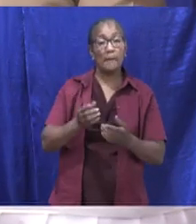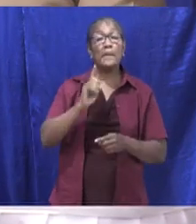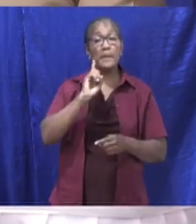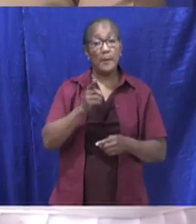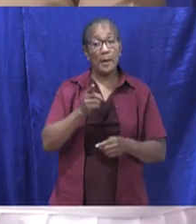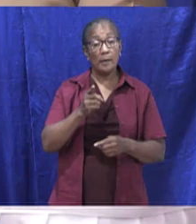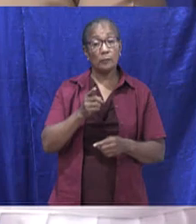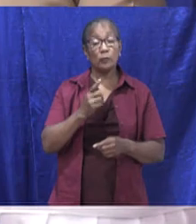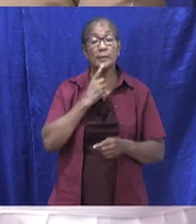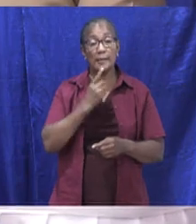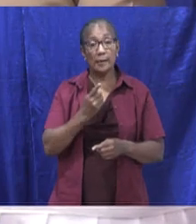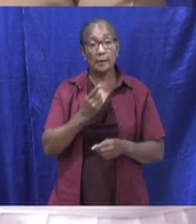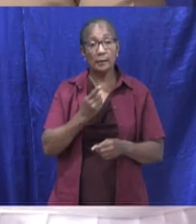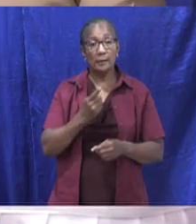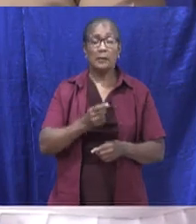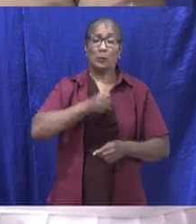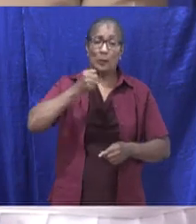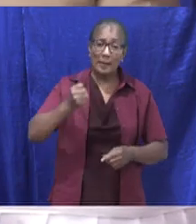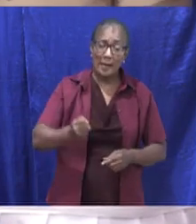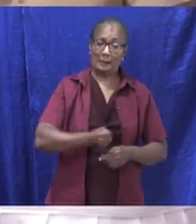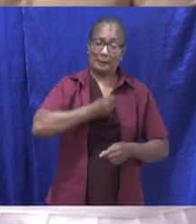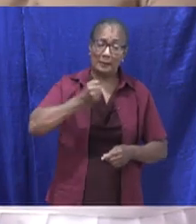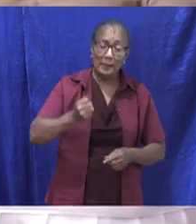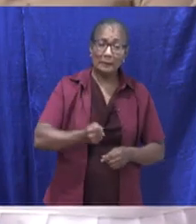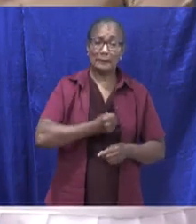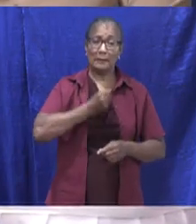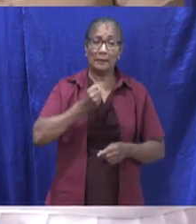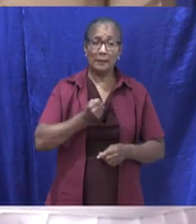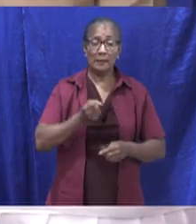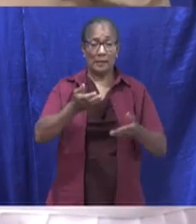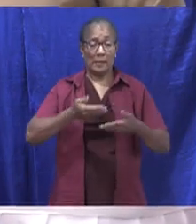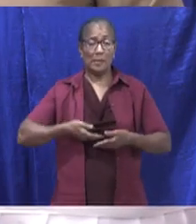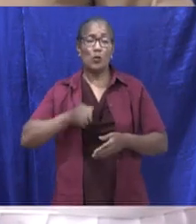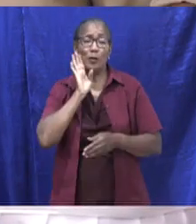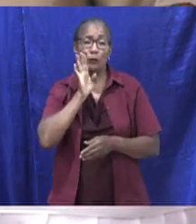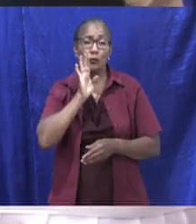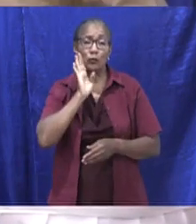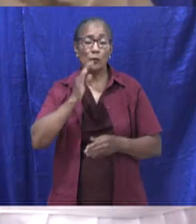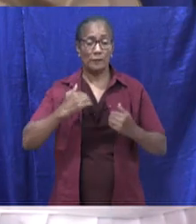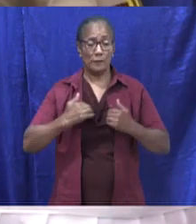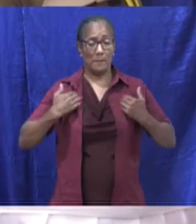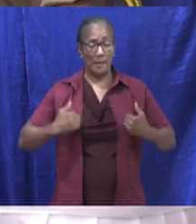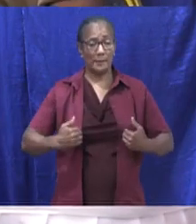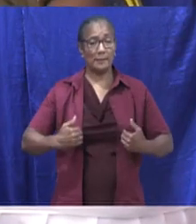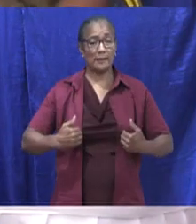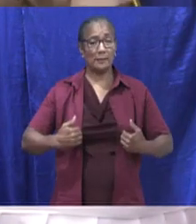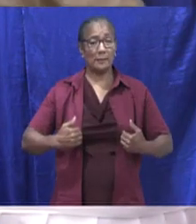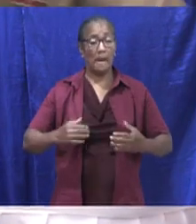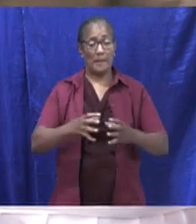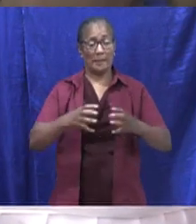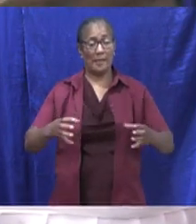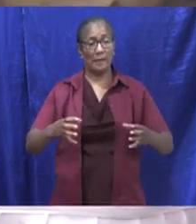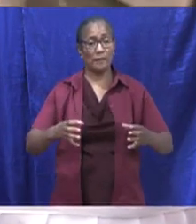moet ik wel zeggen dat wij steeds meer en steeds meer krijgen wij verzoeken van mensen,